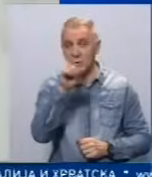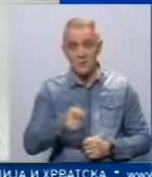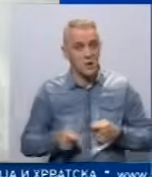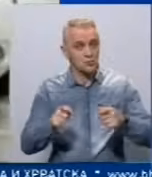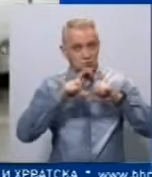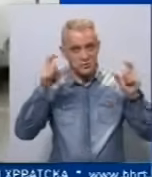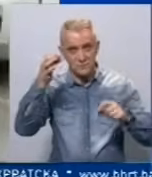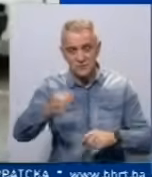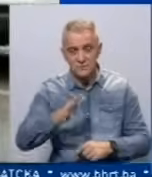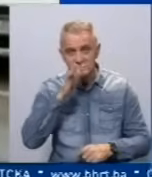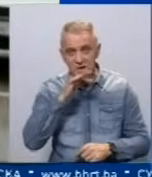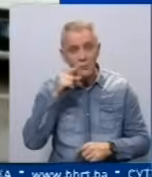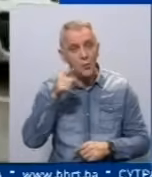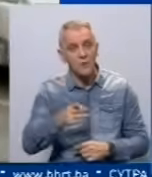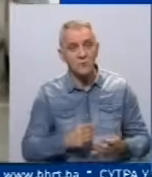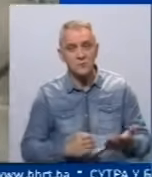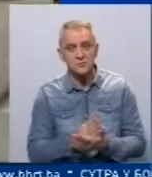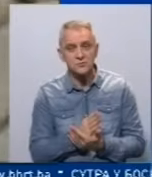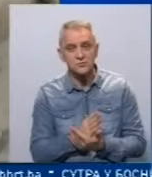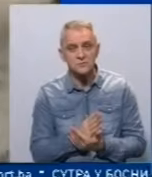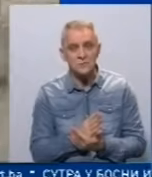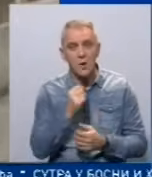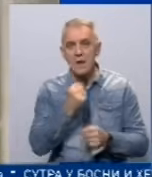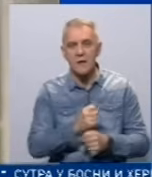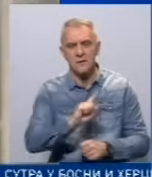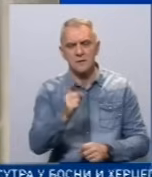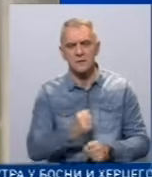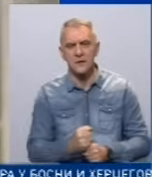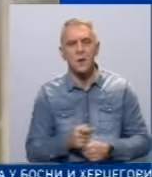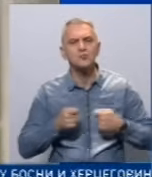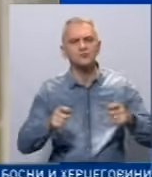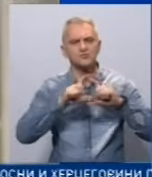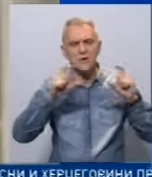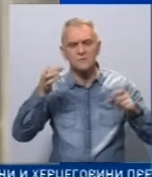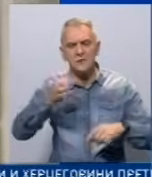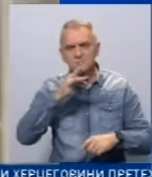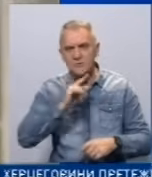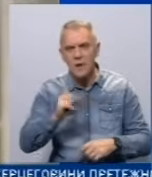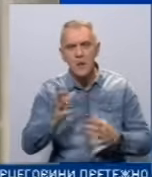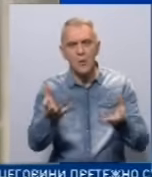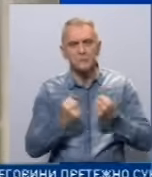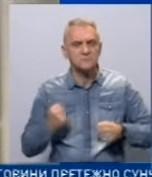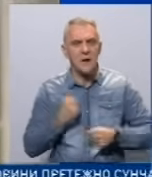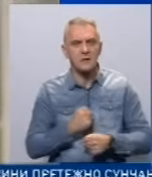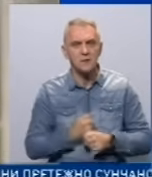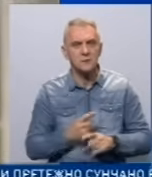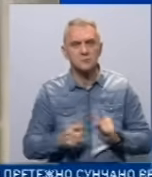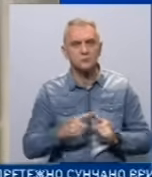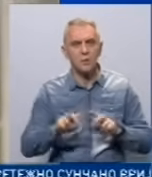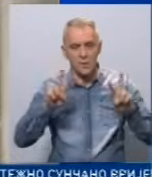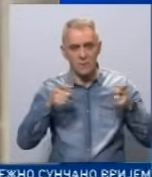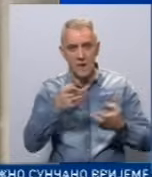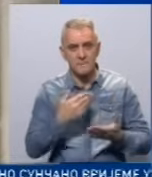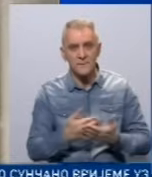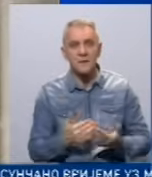kantona Sarajevo, u ovom slučaju radnje više ne poduzimaju. Tužilaštvo kantona Sarajevo ne poduzima radnje, budući da je navedeni